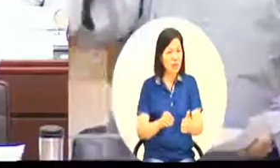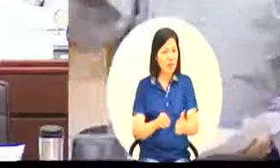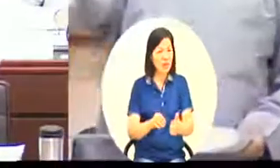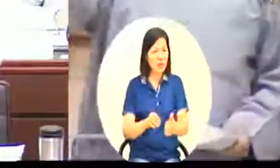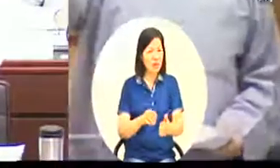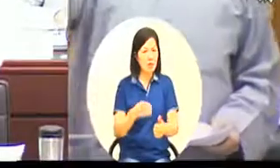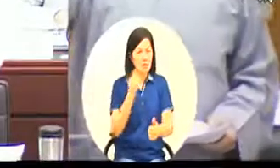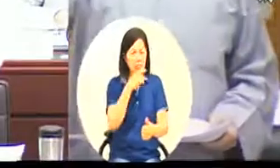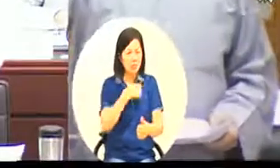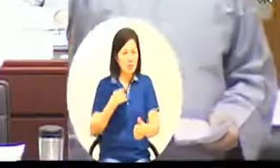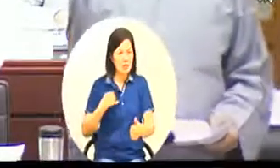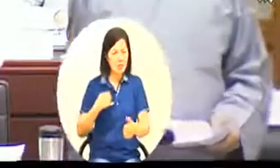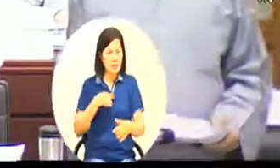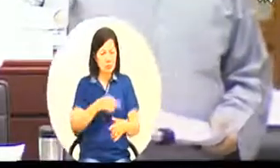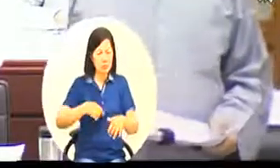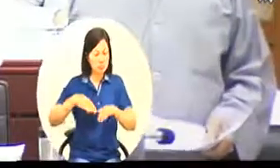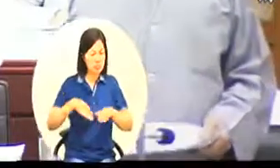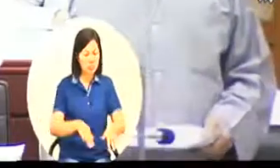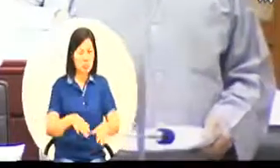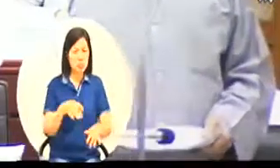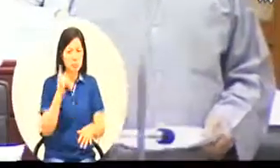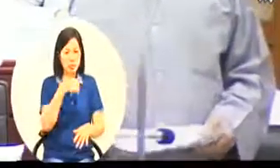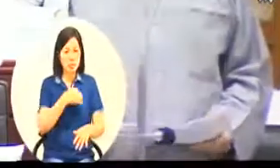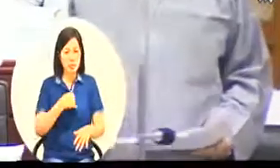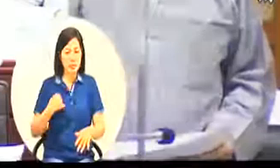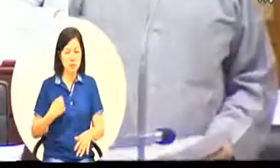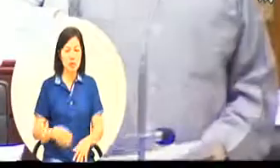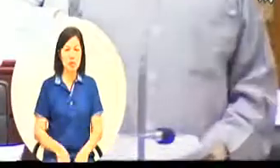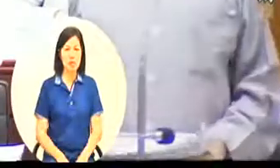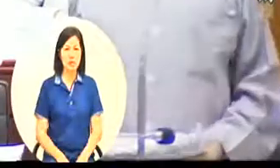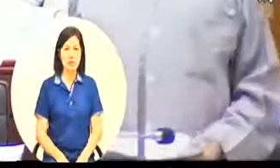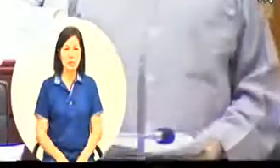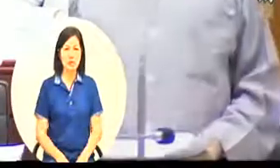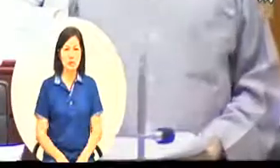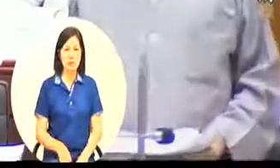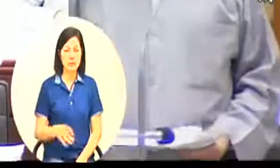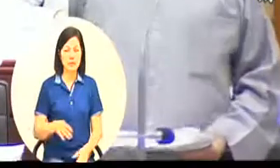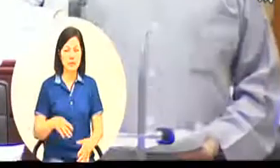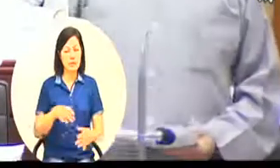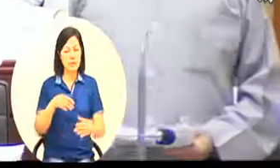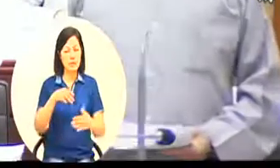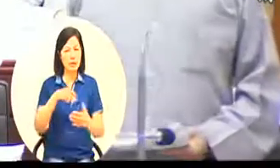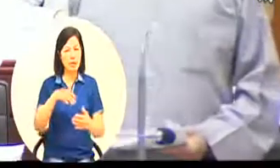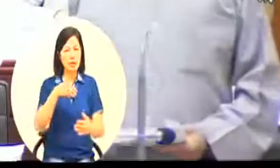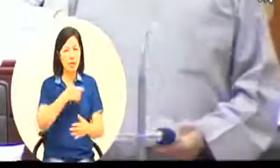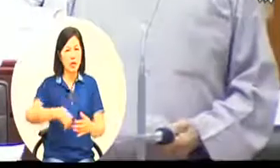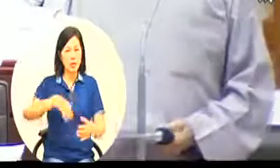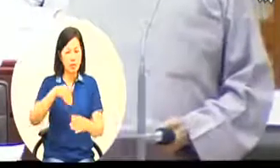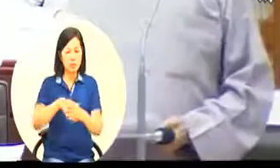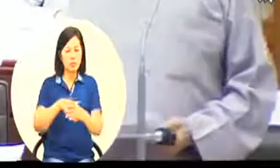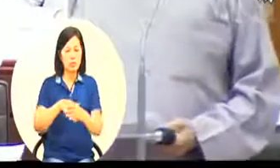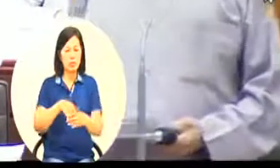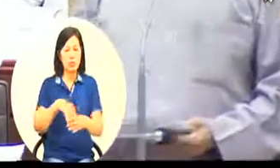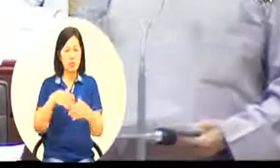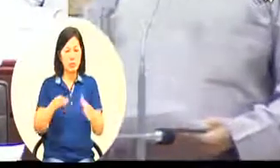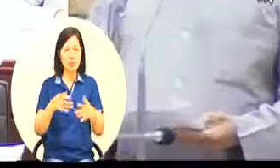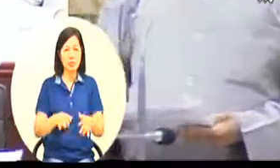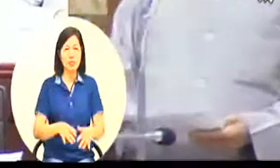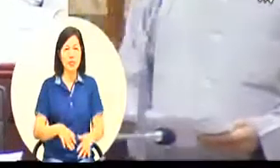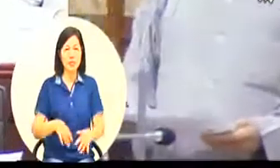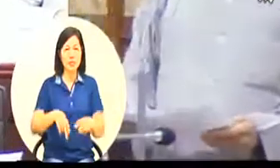咧？人个局长啊，身体真比啊比总统较好啦。是讲伊都唔算啦，无应该就去做行政院长变总统啦。